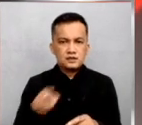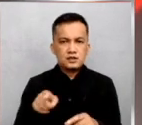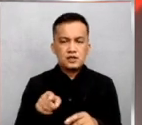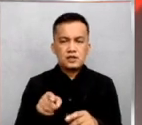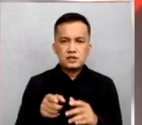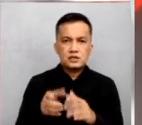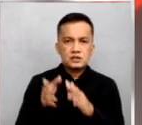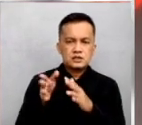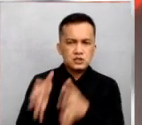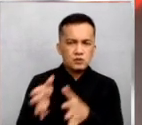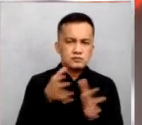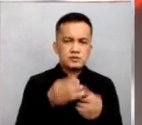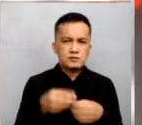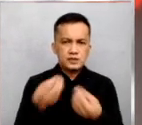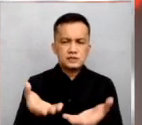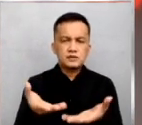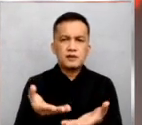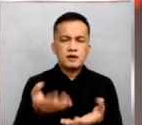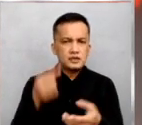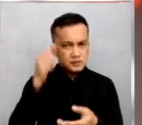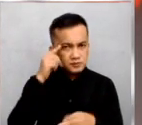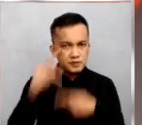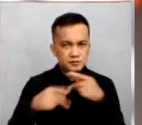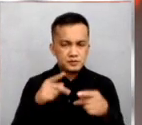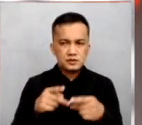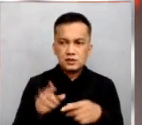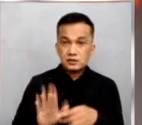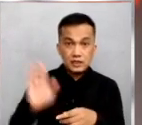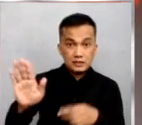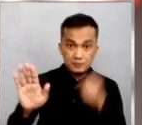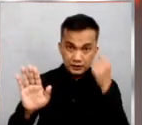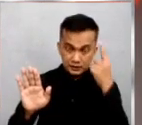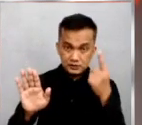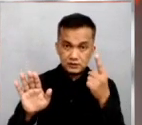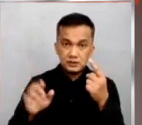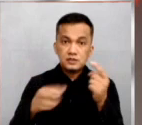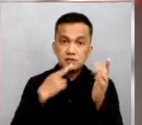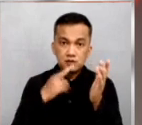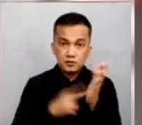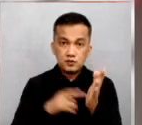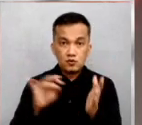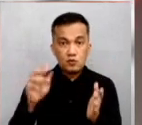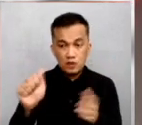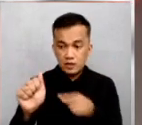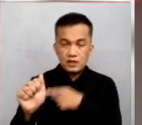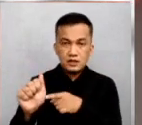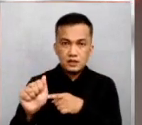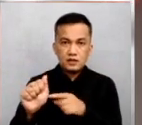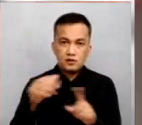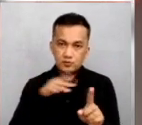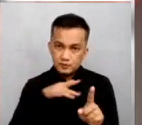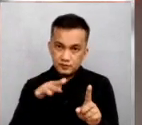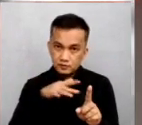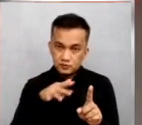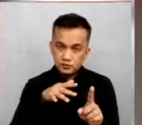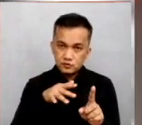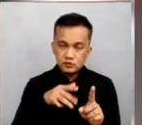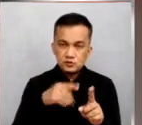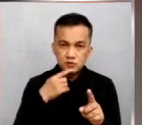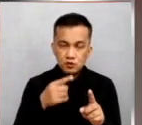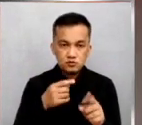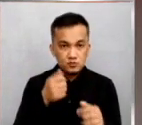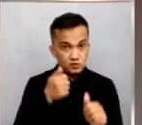tao. Sa kanya raw pagkakaintindi, inuulat lang ng COA ang kanilang obserbasyon kung sumusunod ba o hindi sa